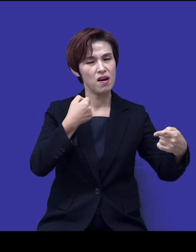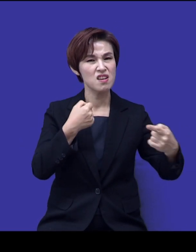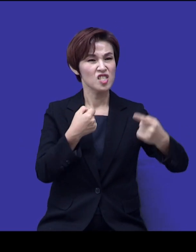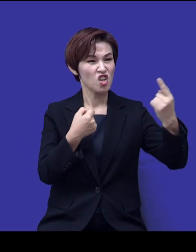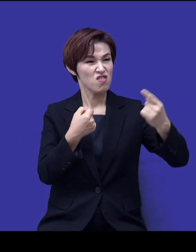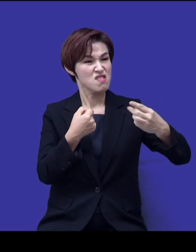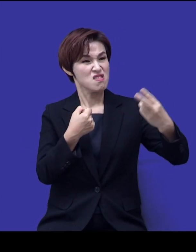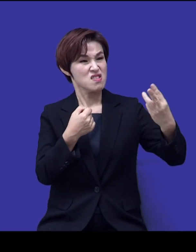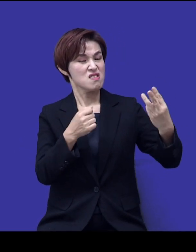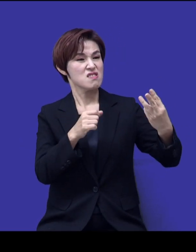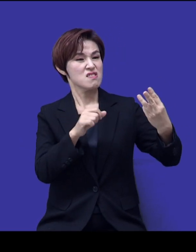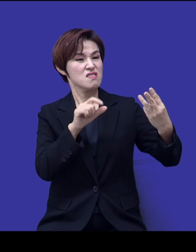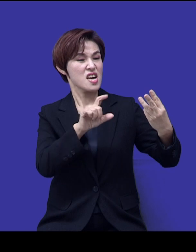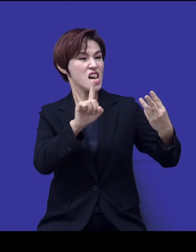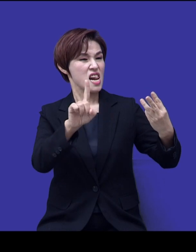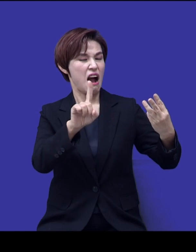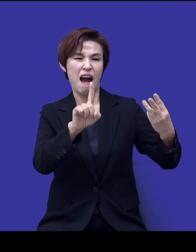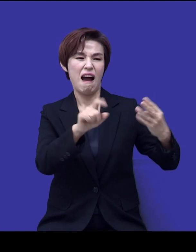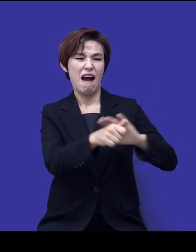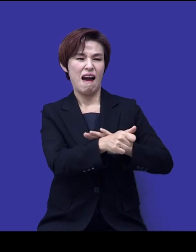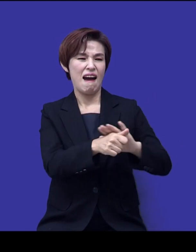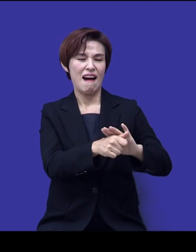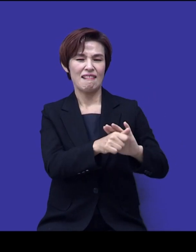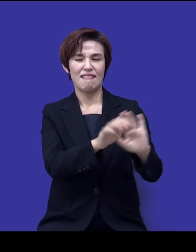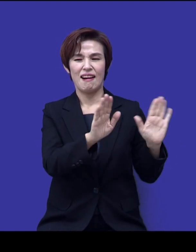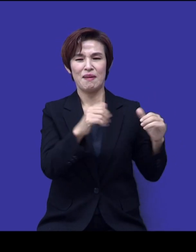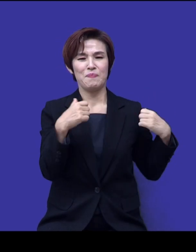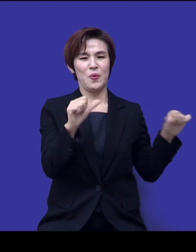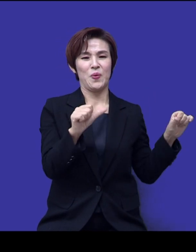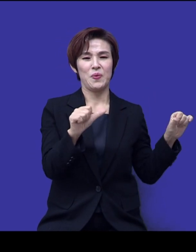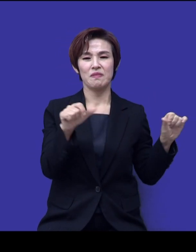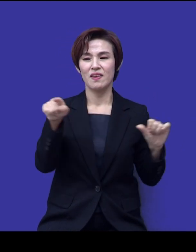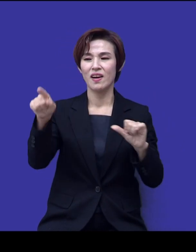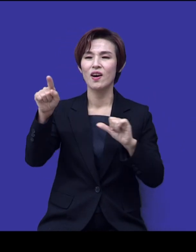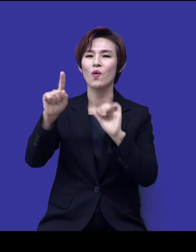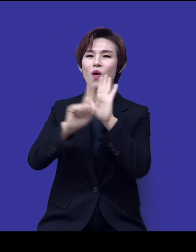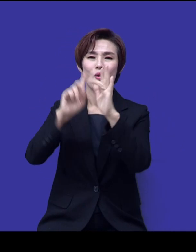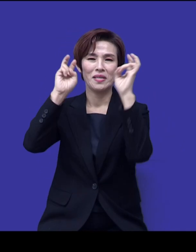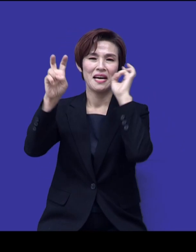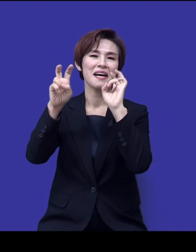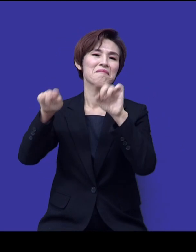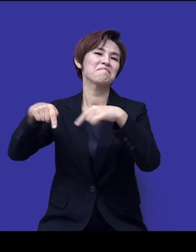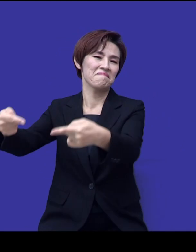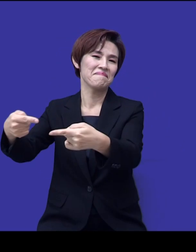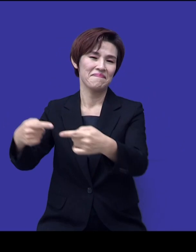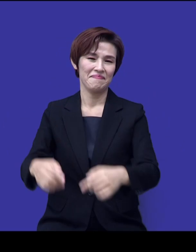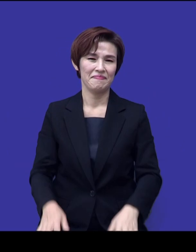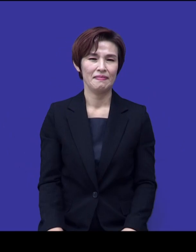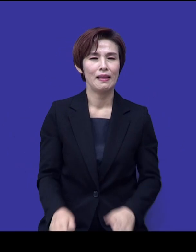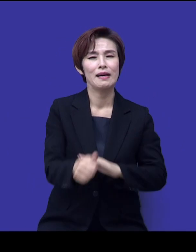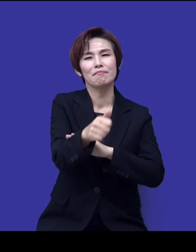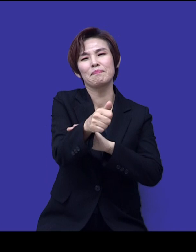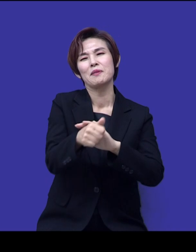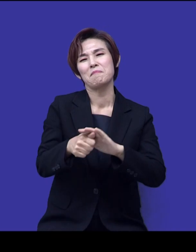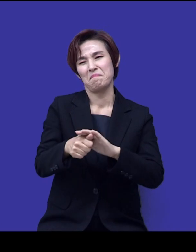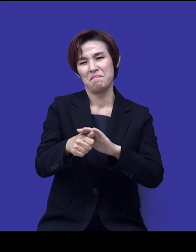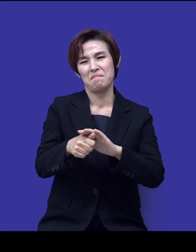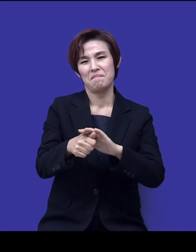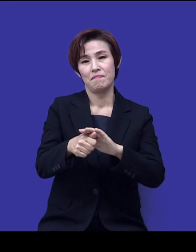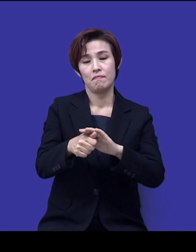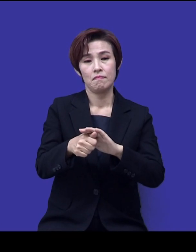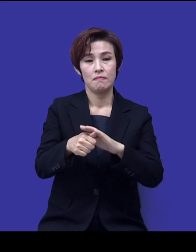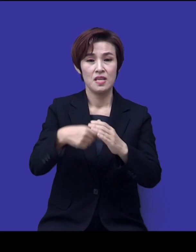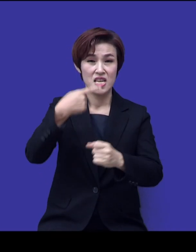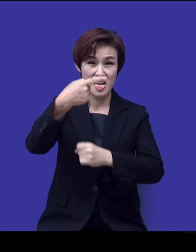처음부터 시작이야. 예. 비겁했어요. 그래서 안 갔어요. 그냥 두산으로 갔어요. 예. 비겁한 거죠. 그래서 이제